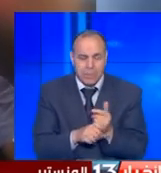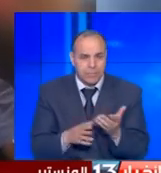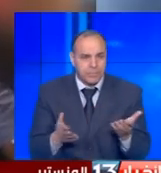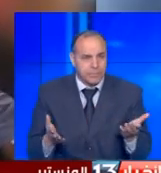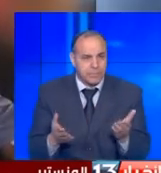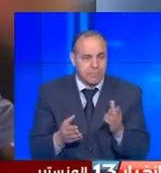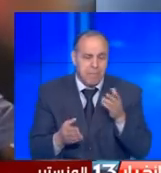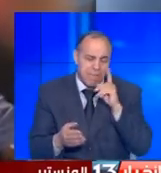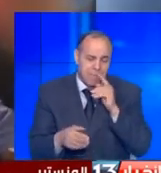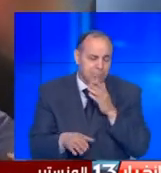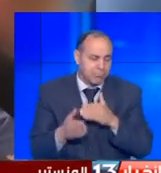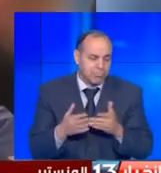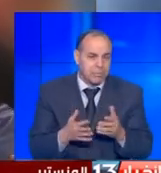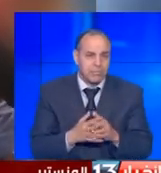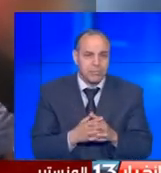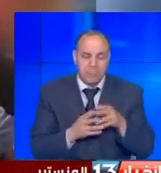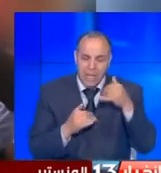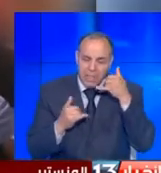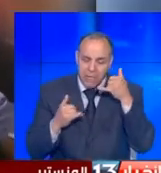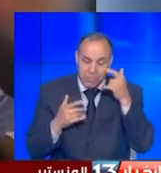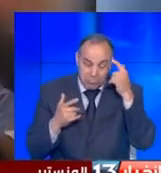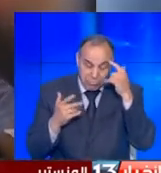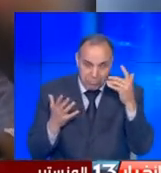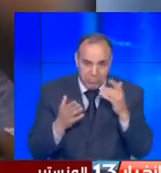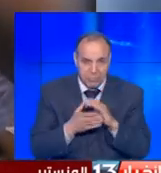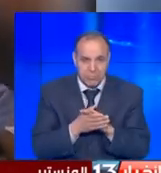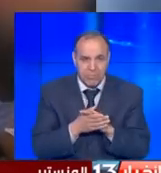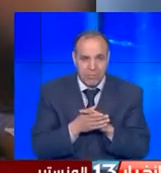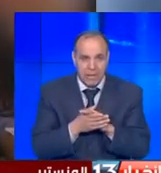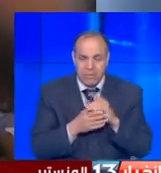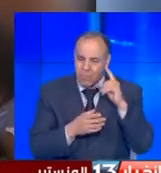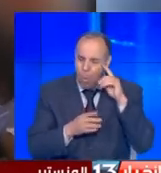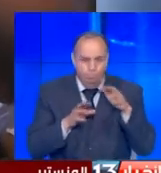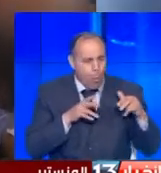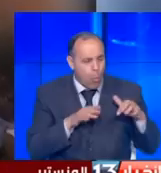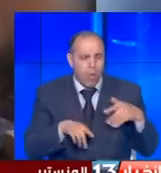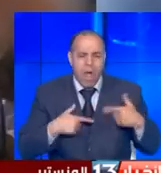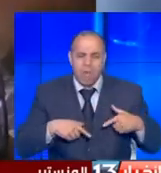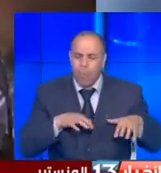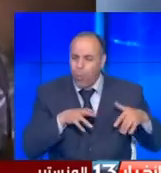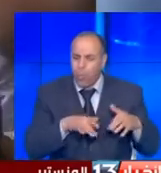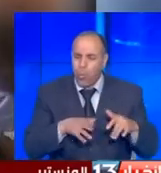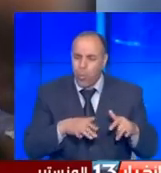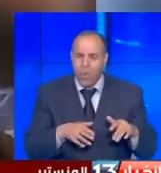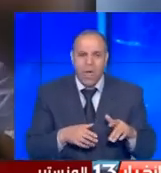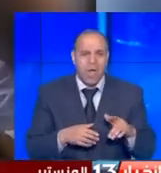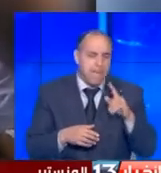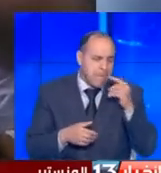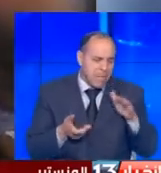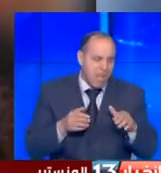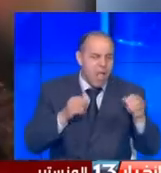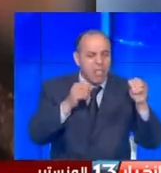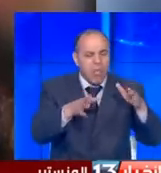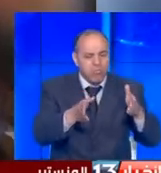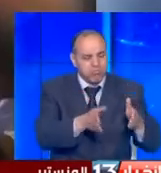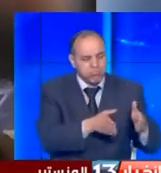الكل مرفوز. كلمونا في التليفونات، مشينا نتجارة وكل العباد وكل تجارة بنيات اللي ما ميت ميت ولا ملوح